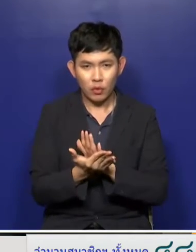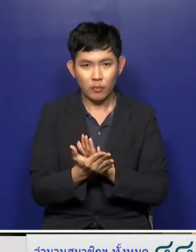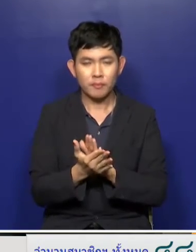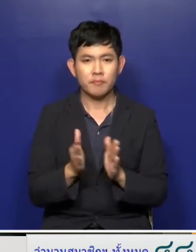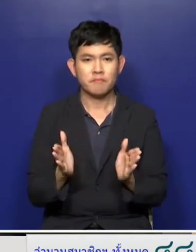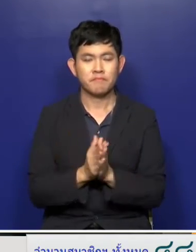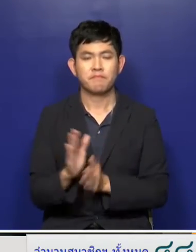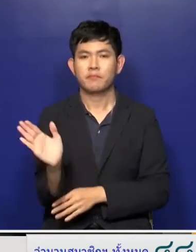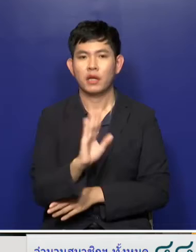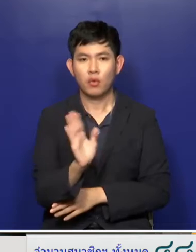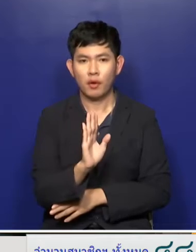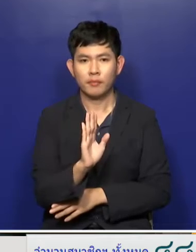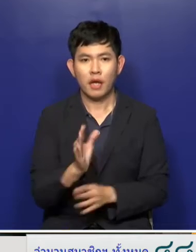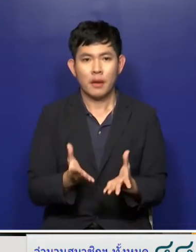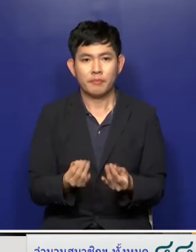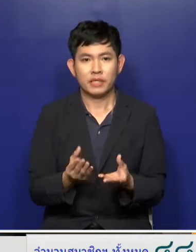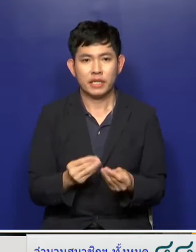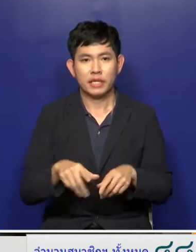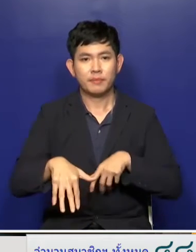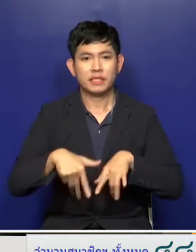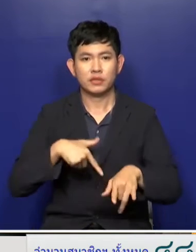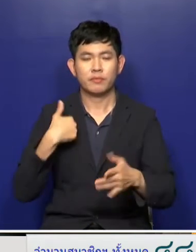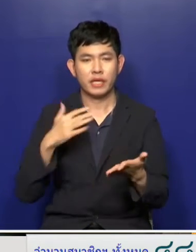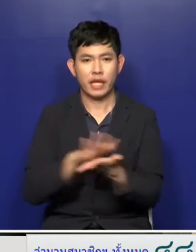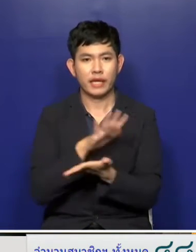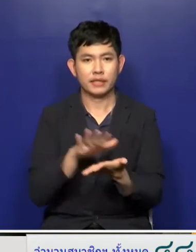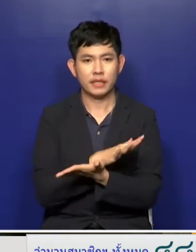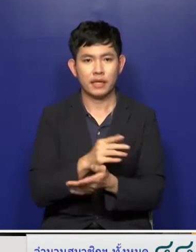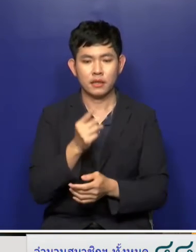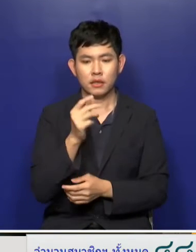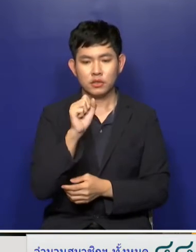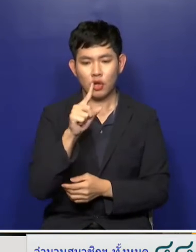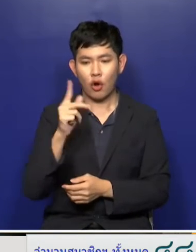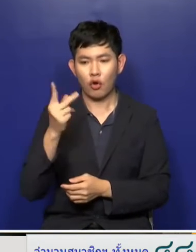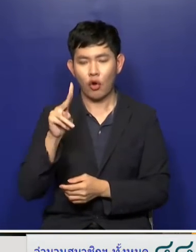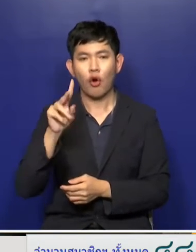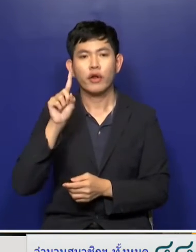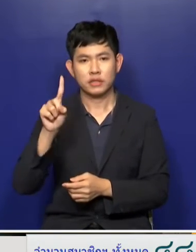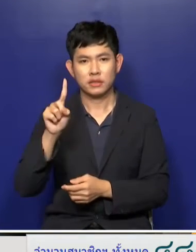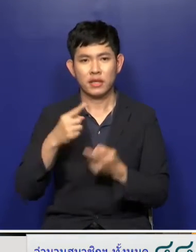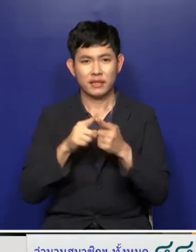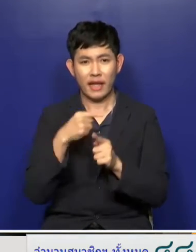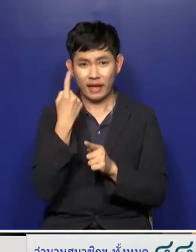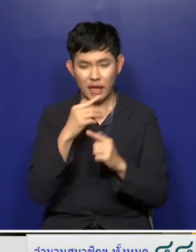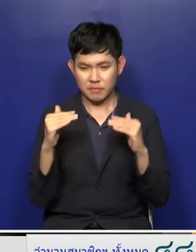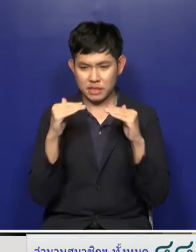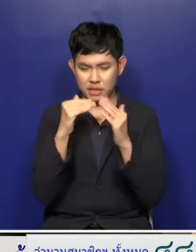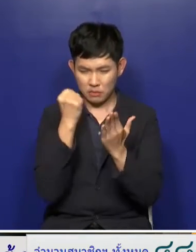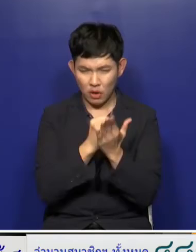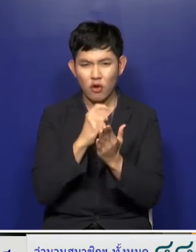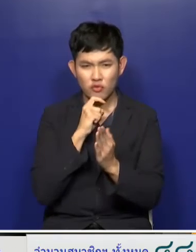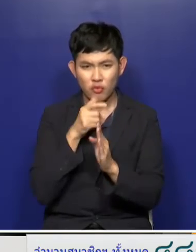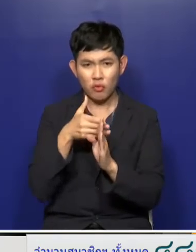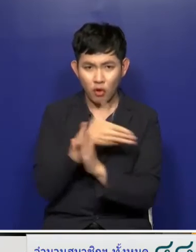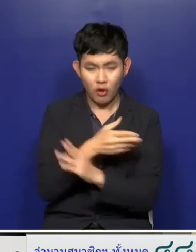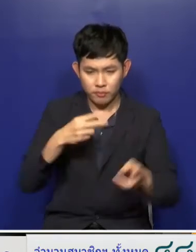มที่ที่ป sốชน มีเอกศารศิรเก่น 2 ขอ 1แต่วันนี้คนทมีเอกศารศิรไปหญู่ก่อน พิสูตได